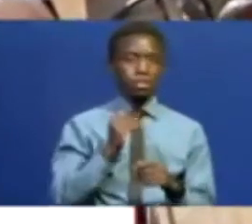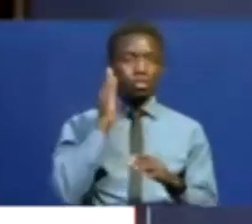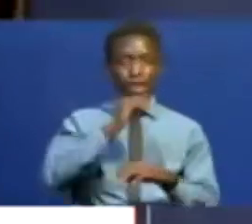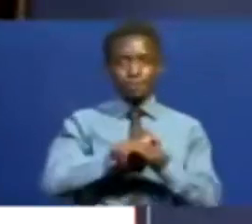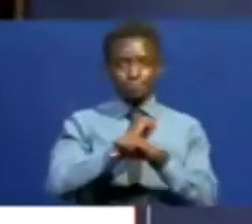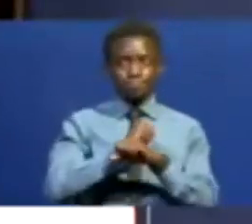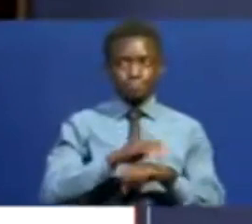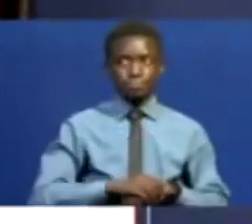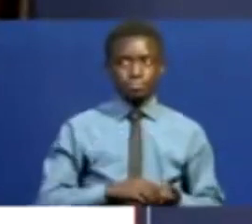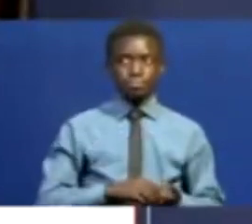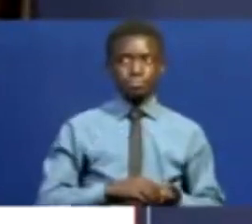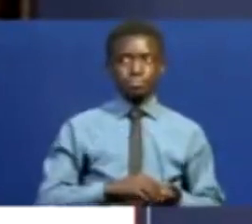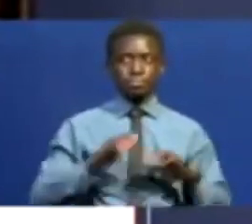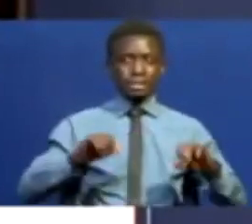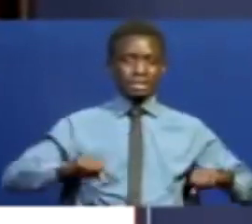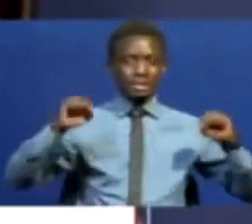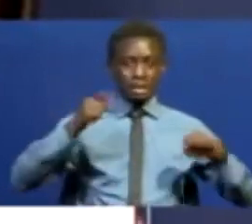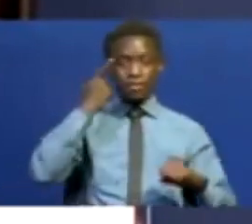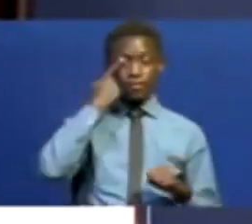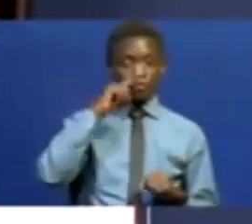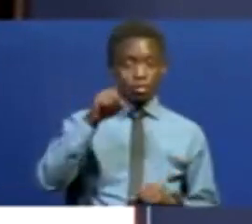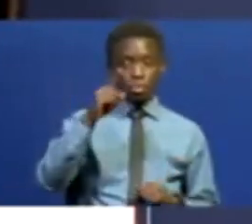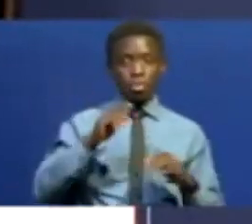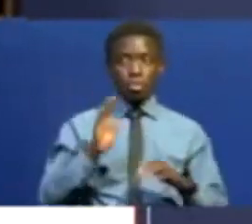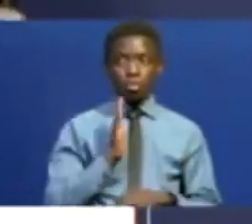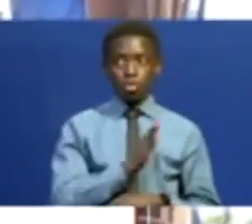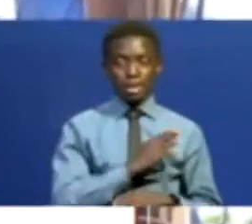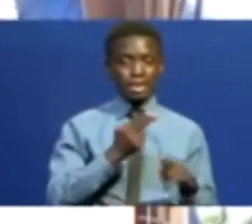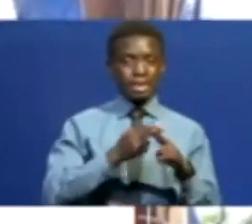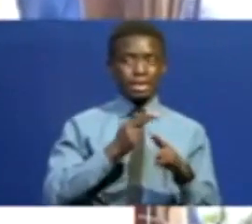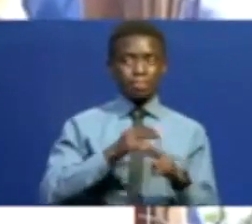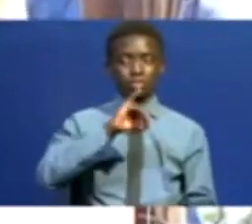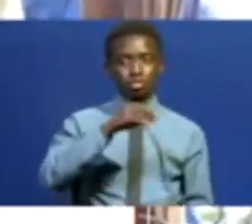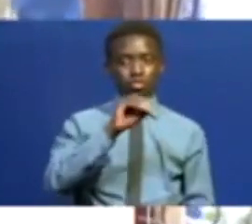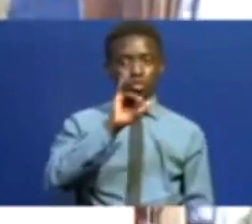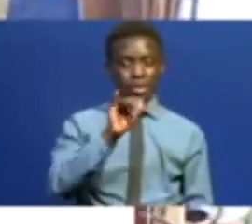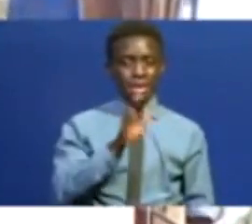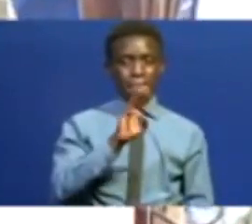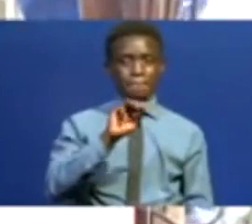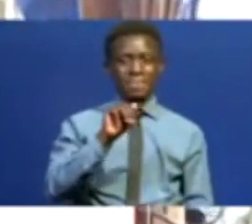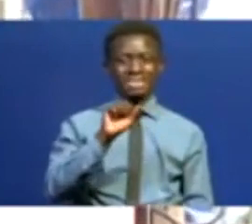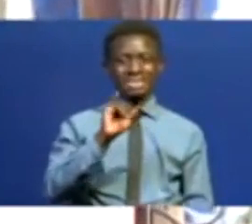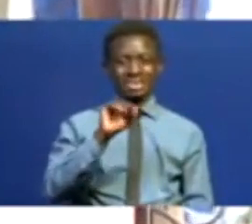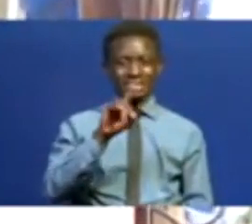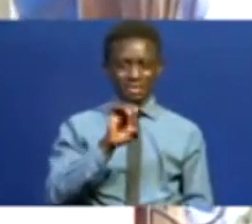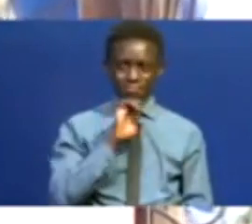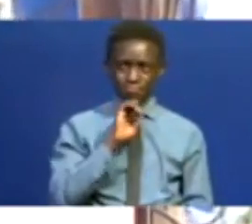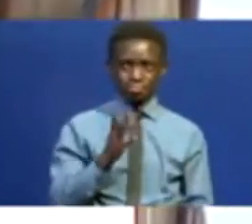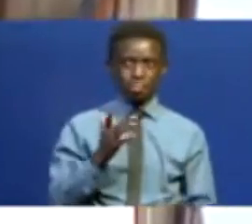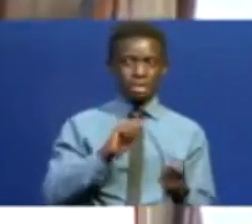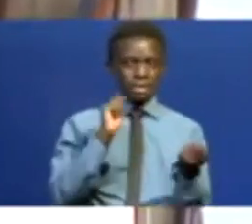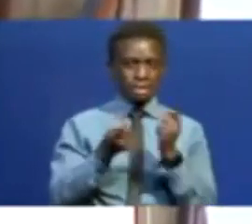mwema. Mwenyekiti wa bodi ya kampuni hiyo ya Kenya Power, Joy Brenda Masinde, amesema kuwa mabadiliko yaliyopendekezwa yanaambatana